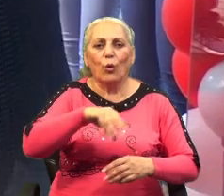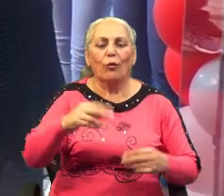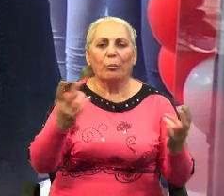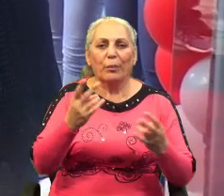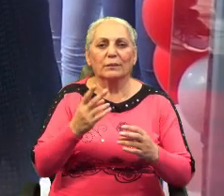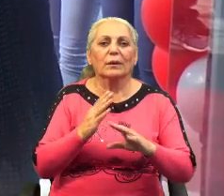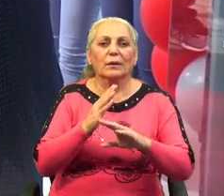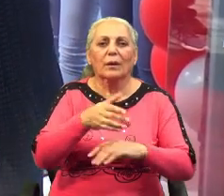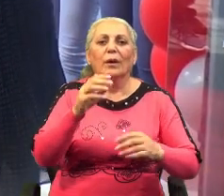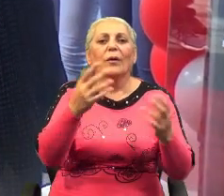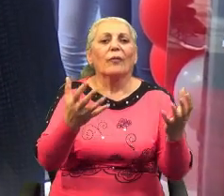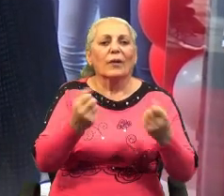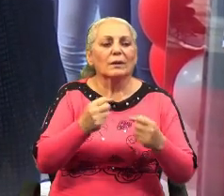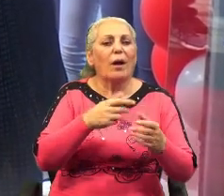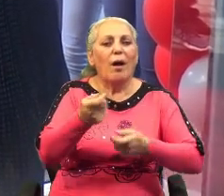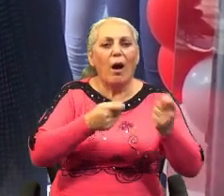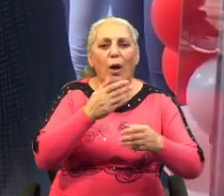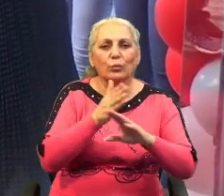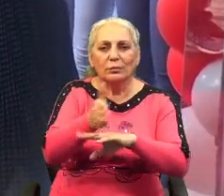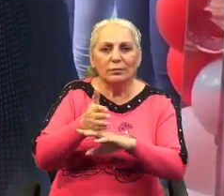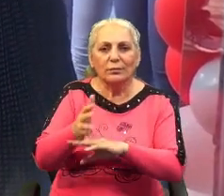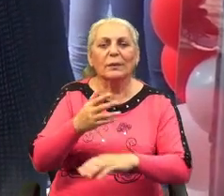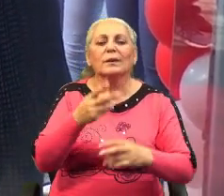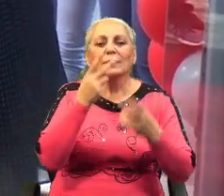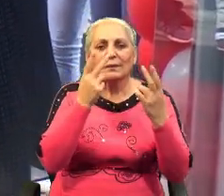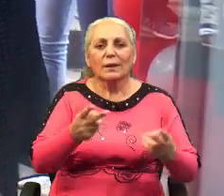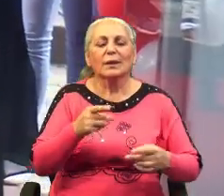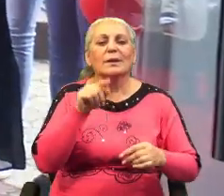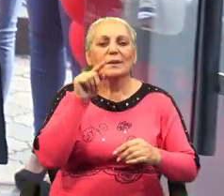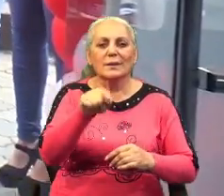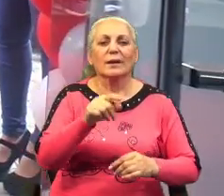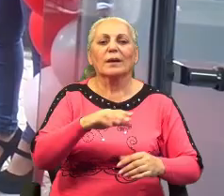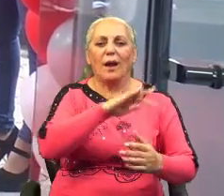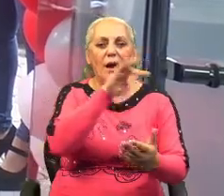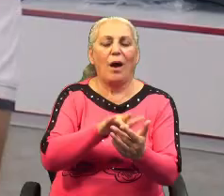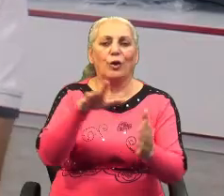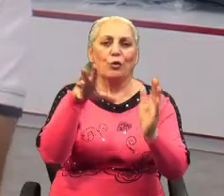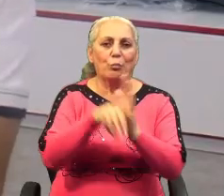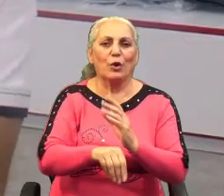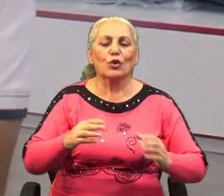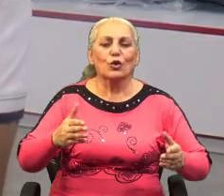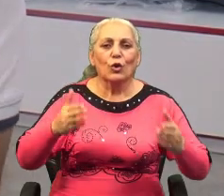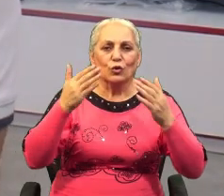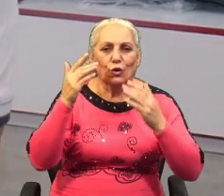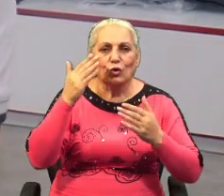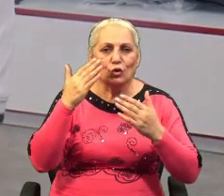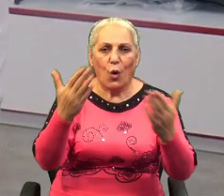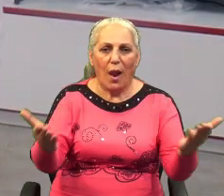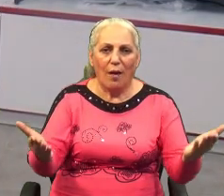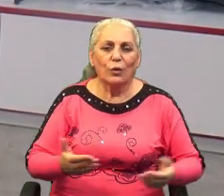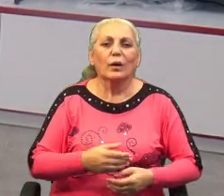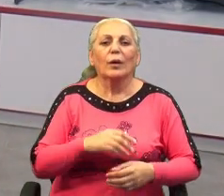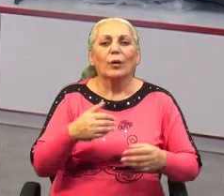VLV էլեկտրոնիկայի խանութների ցանցի ծառայություններից հենց ձեր քաղաքում։ Շնորհակալ եմ։ Բոլորին հրավիրում ենք մեր խանութ,